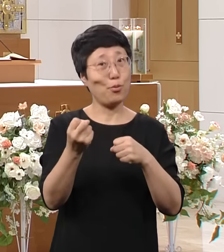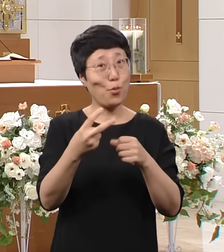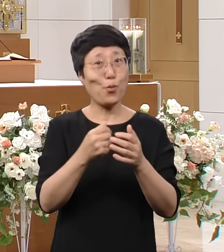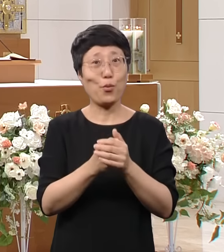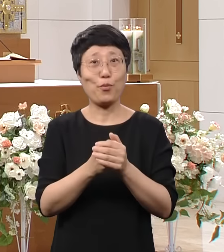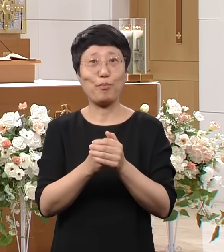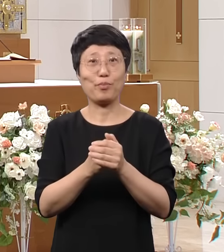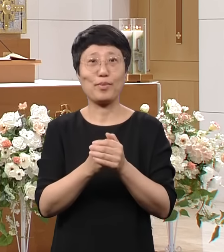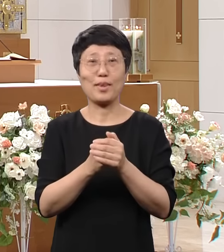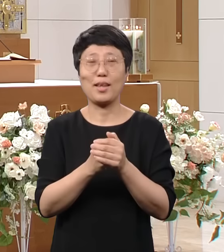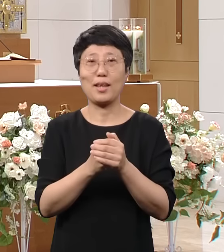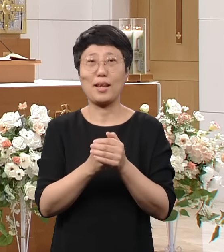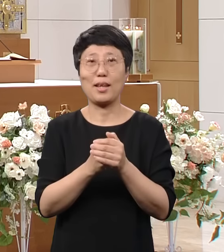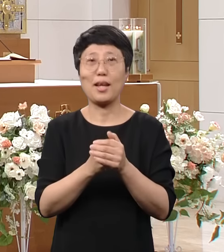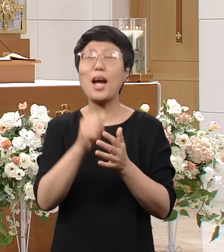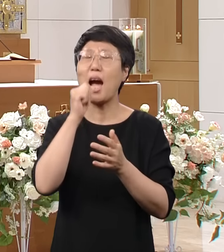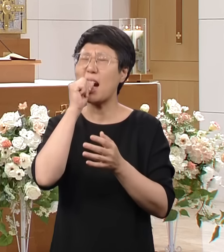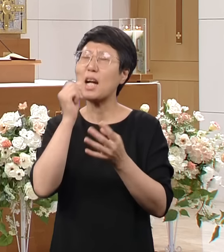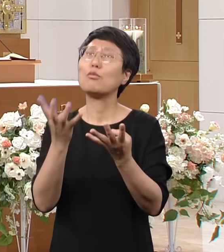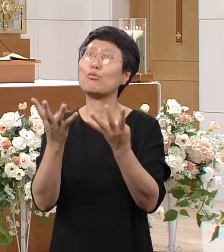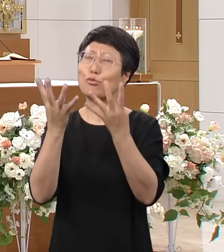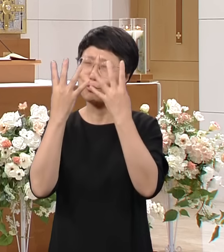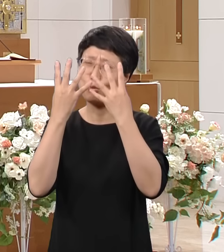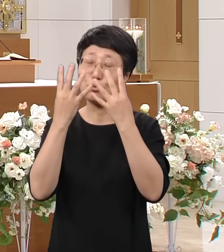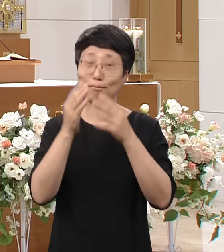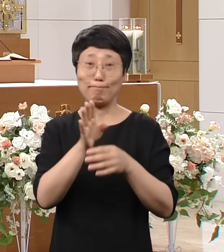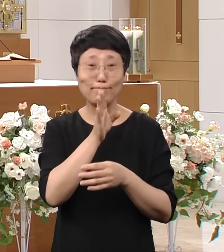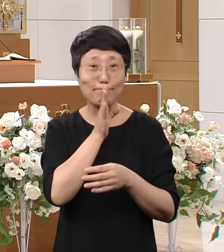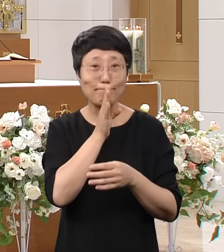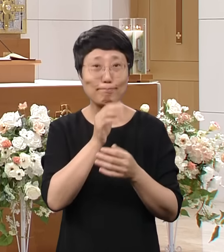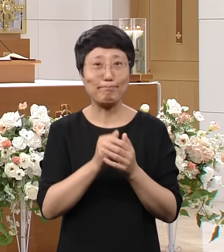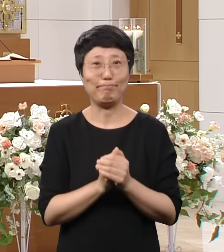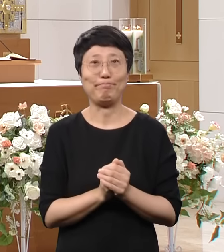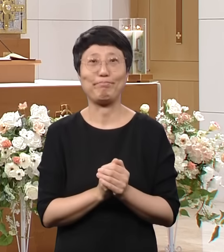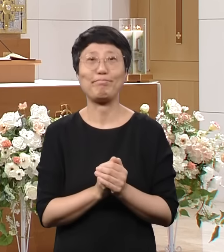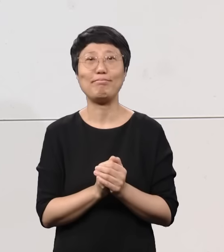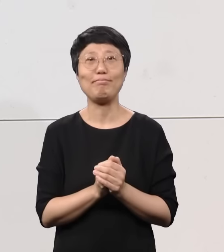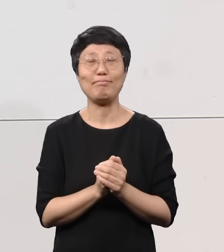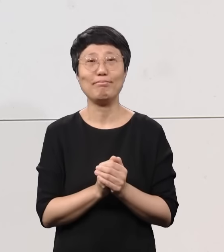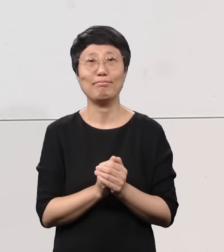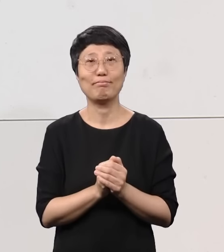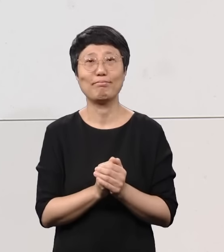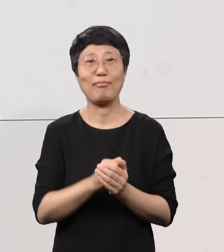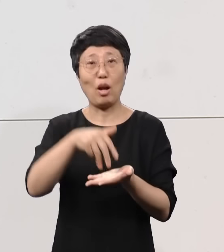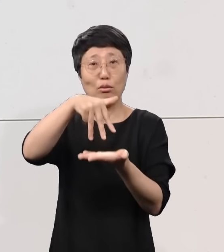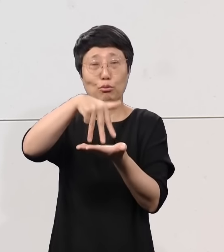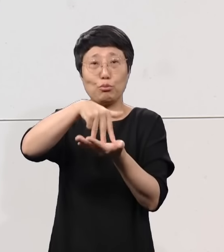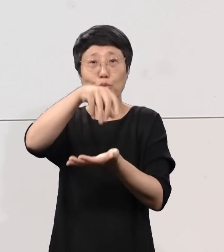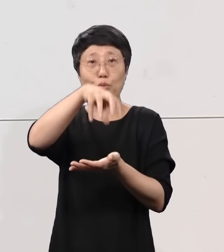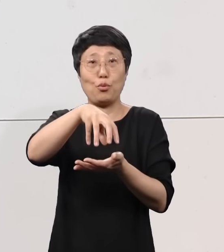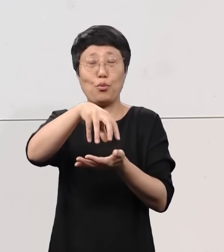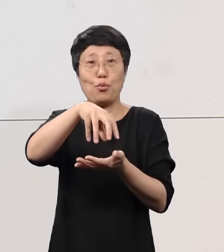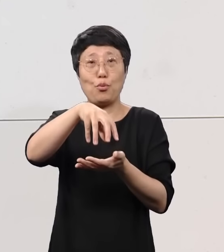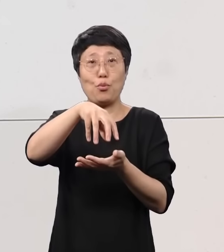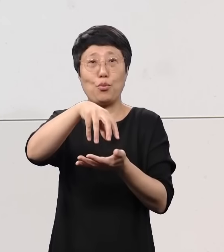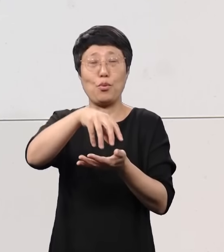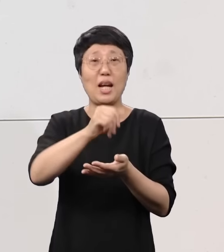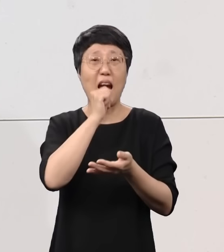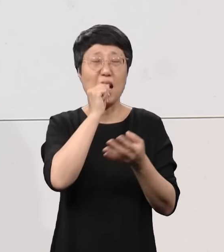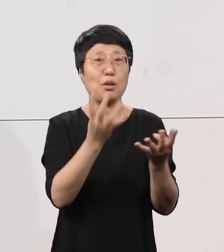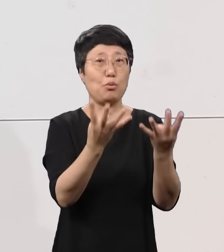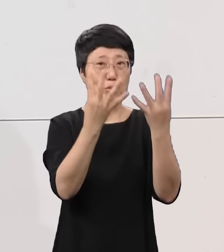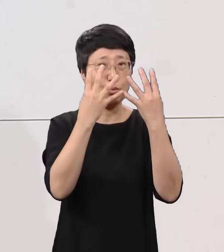유명한게 뭐가 있을까요 교도소 유명하지 않습니까 청에서도 교도소가 있는